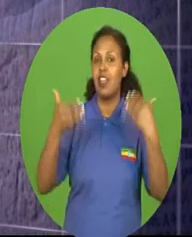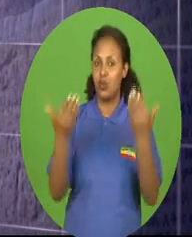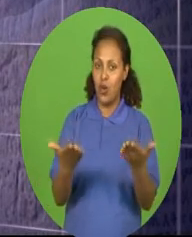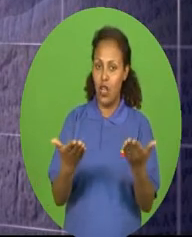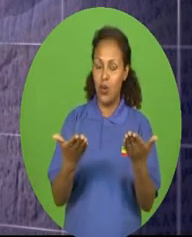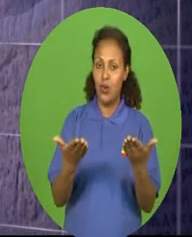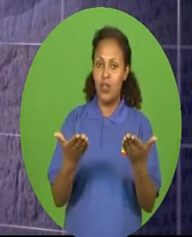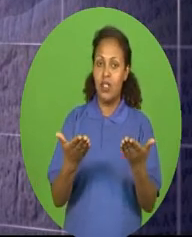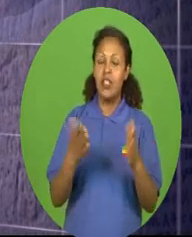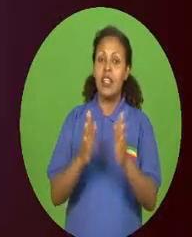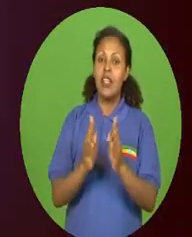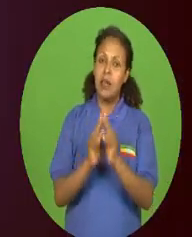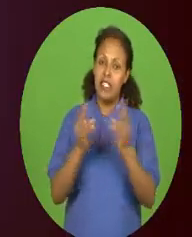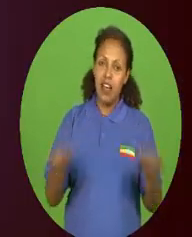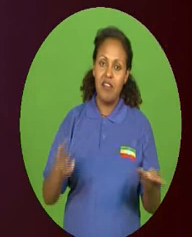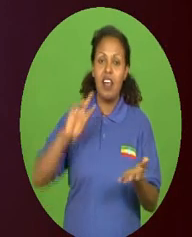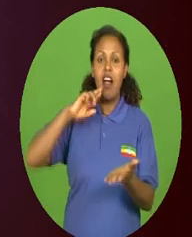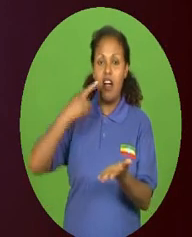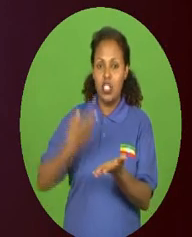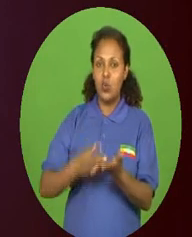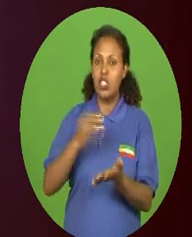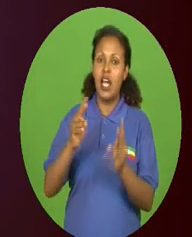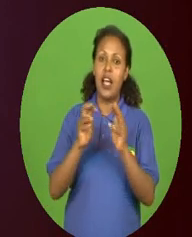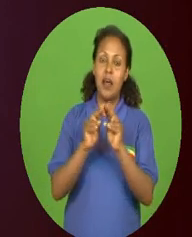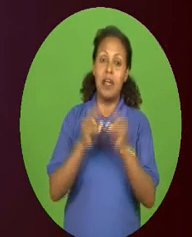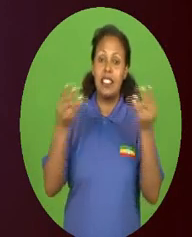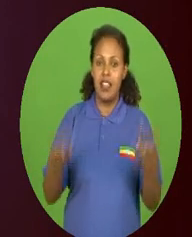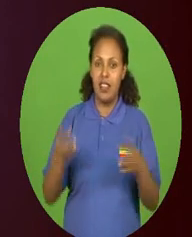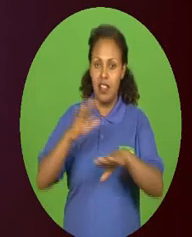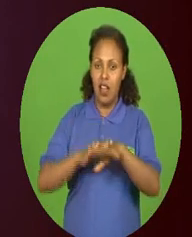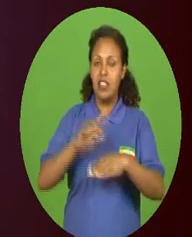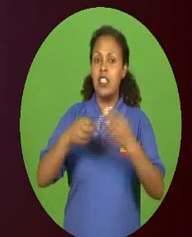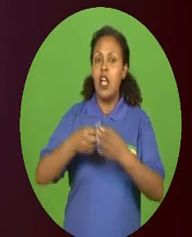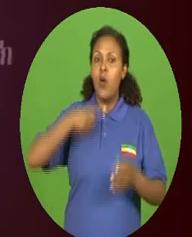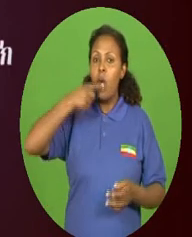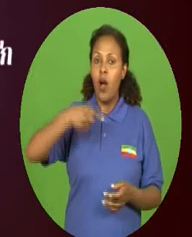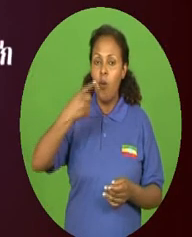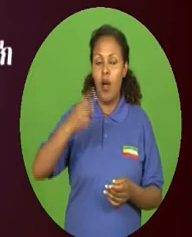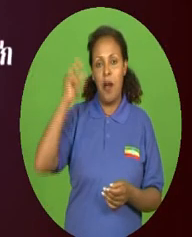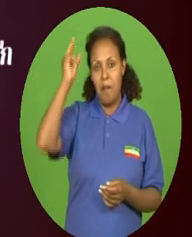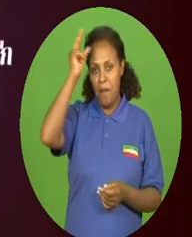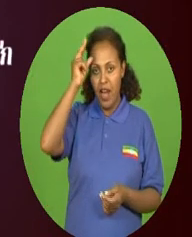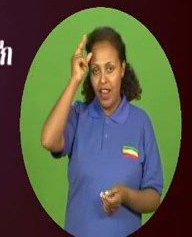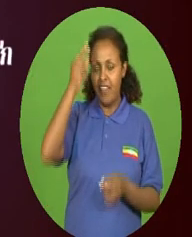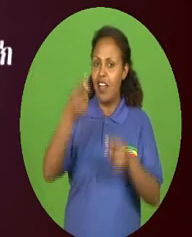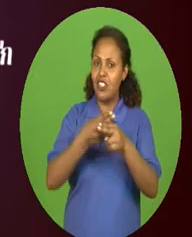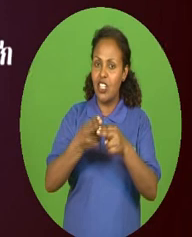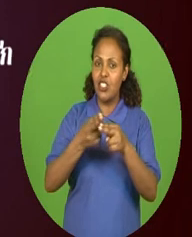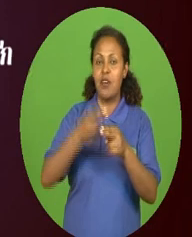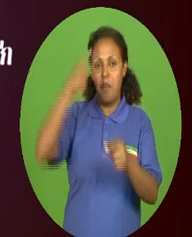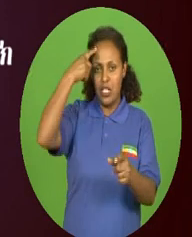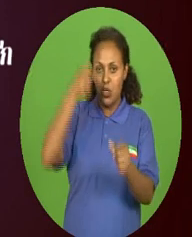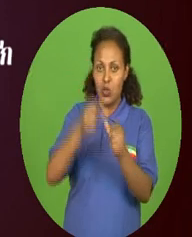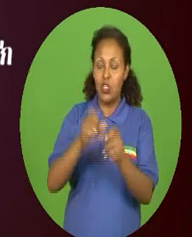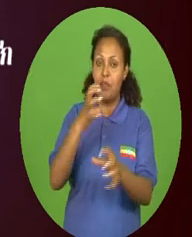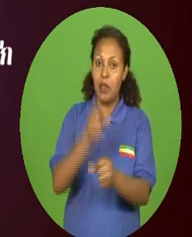መልመጃ እሰጣችኋለሁ። ከመጻሕፍት ከጋዜጦችና ከመጽሔቶች ላይ ስለ ቋንቋ ባህሪያት